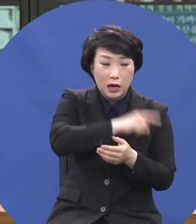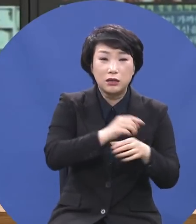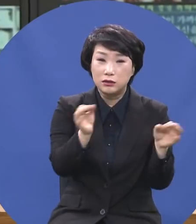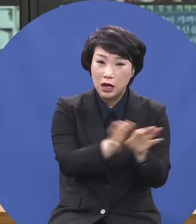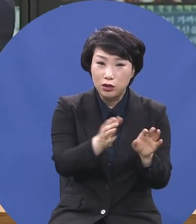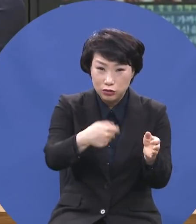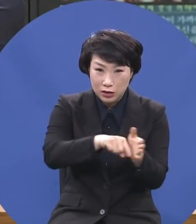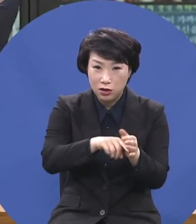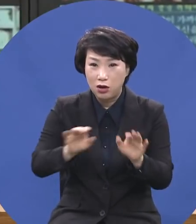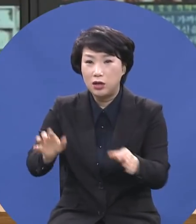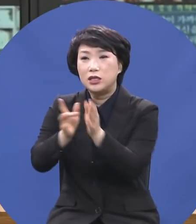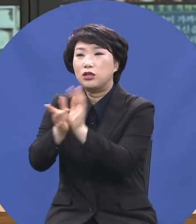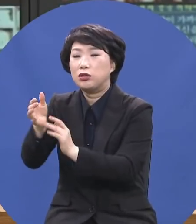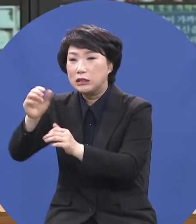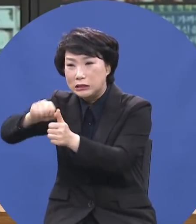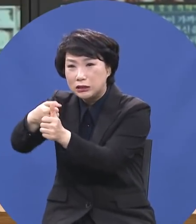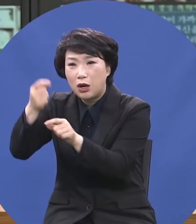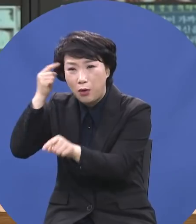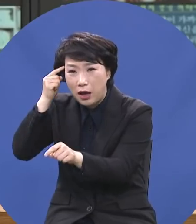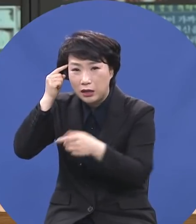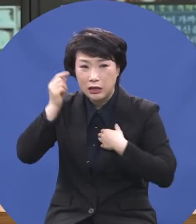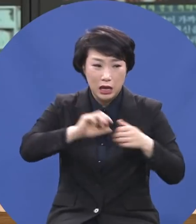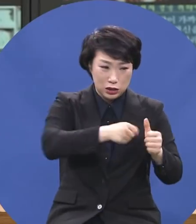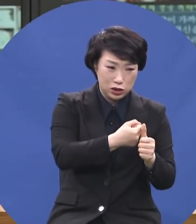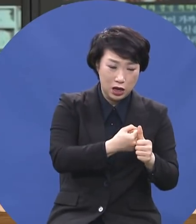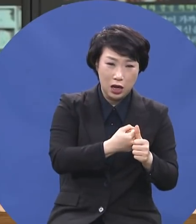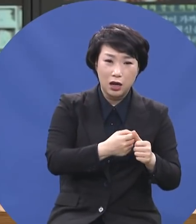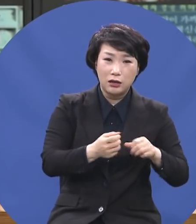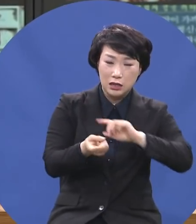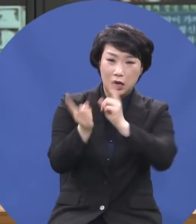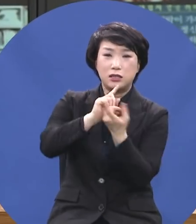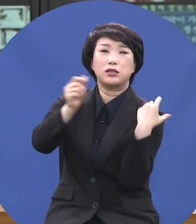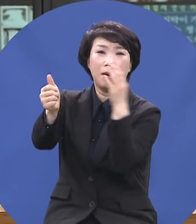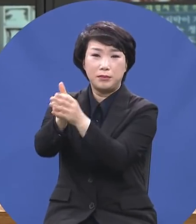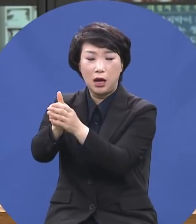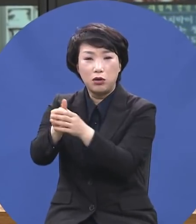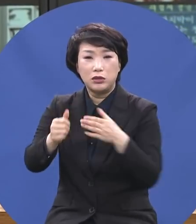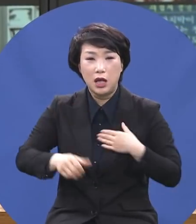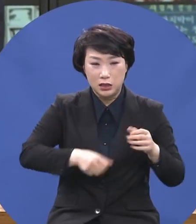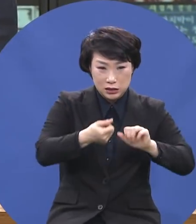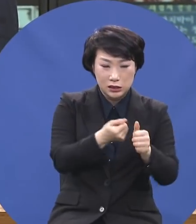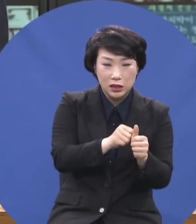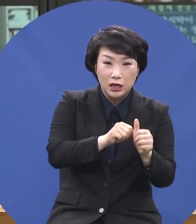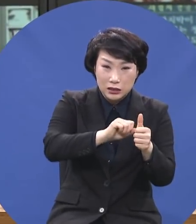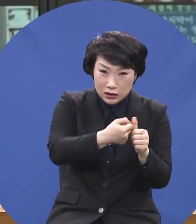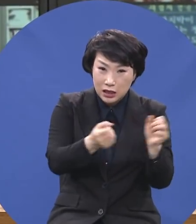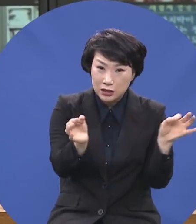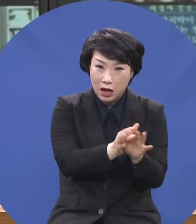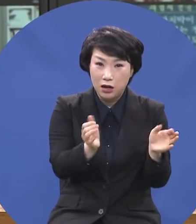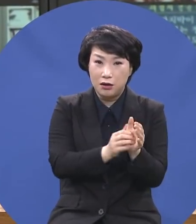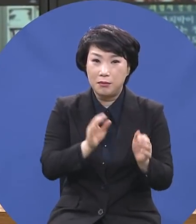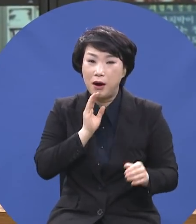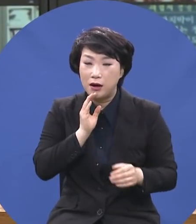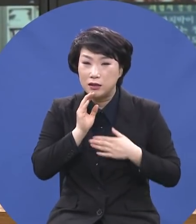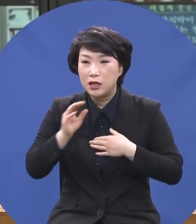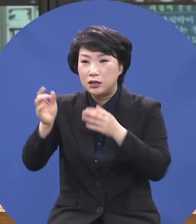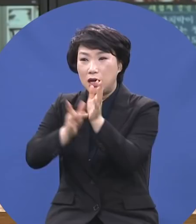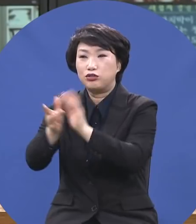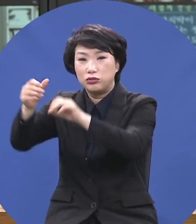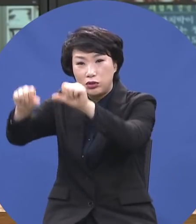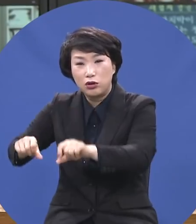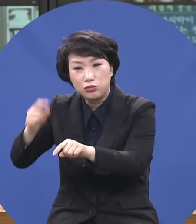도말시키고, 그가 징계를 받으면 내가 받을 징계를 대신 받아서 도말시키시고, 그가 저주받으시면 내가